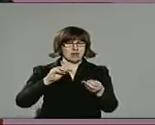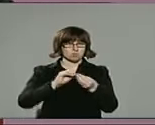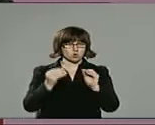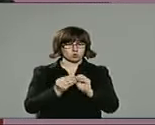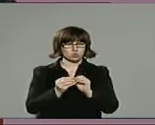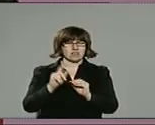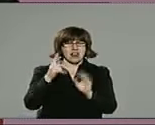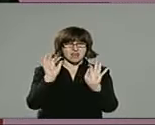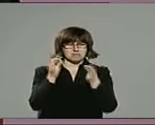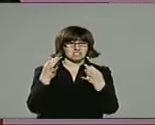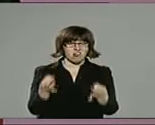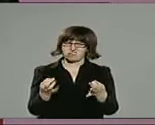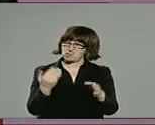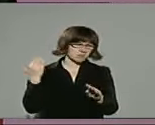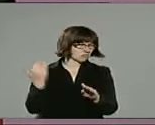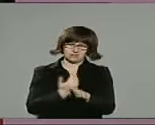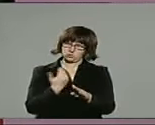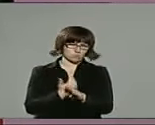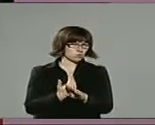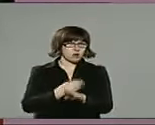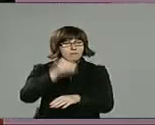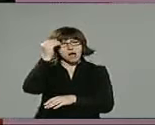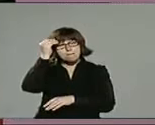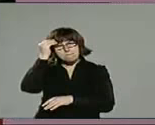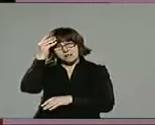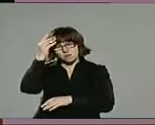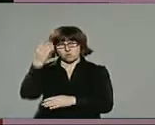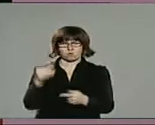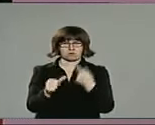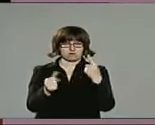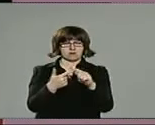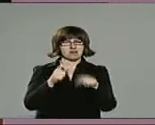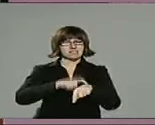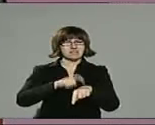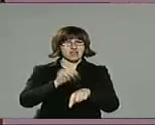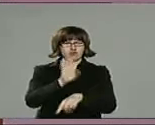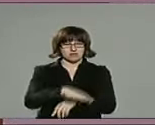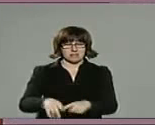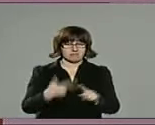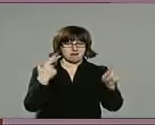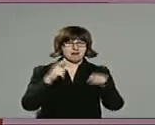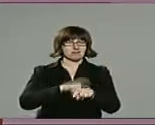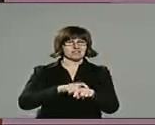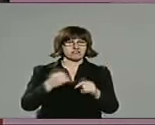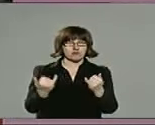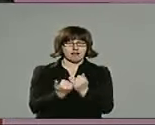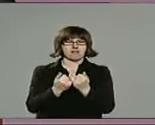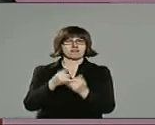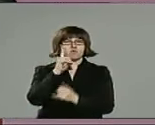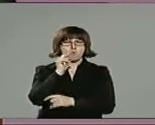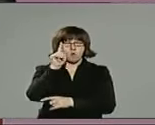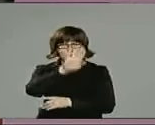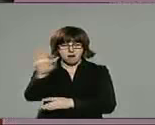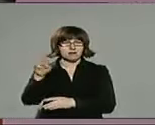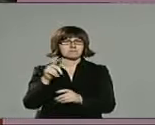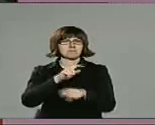zu tun. Aber Bildung, Zeit für die eigenen Kinder, Zeit für die Eltern und Großeltern, Zeit